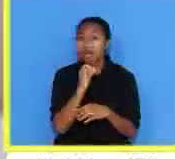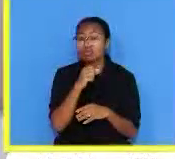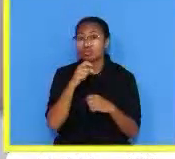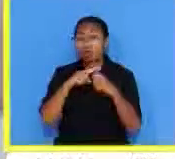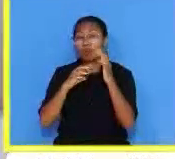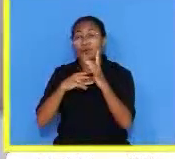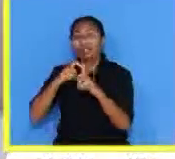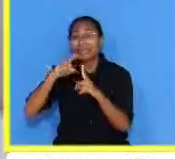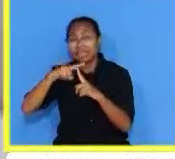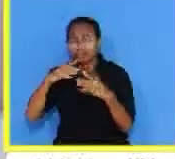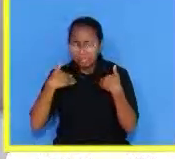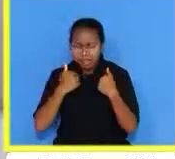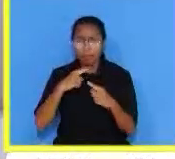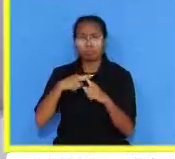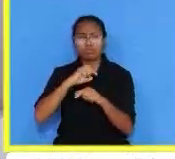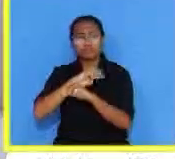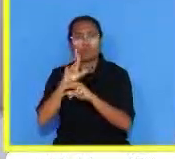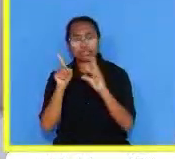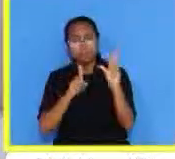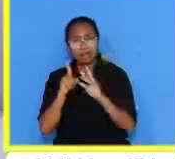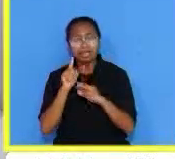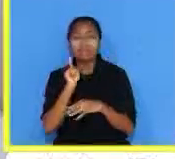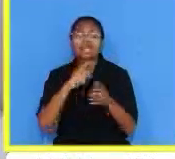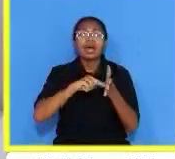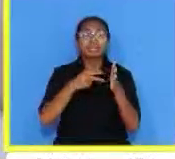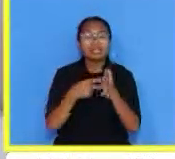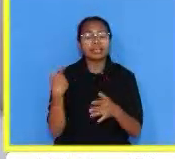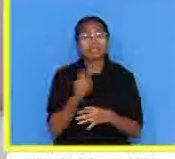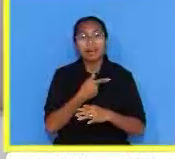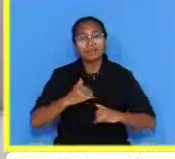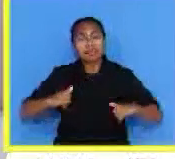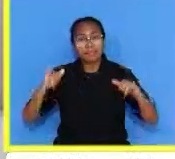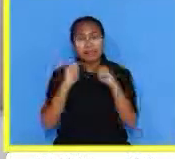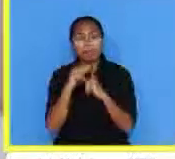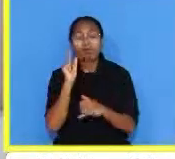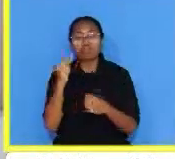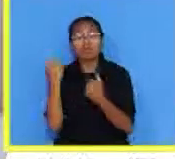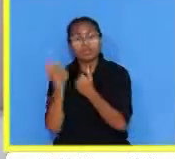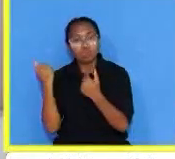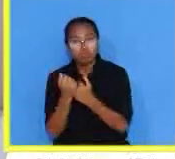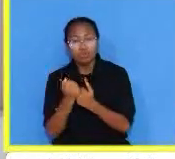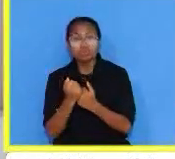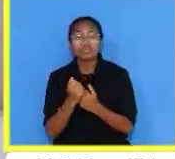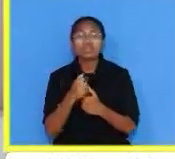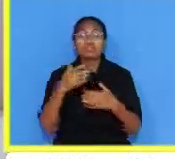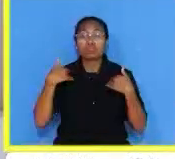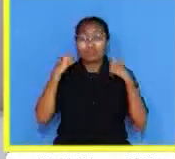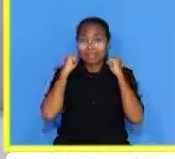komorbid juga pasti akan terkena. Jadi artinya kita bersama-sama mensukseskan yang tadi saya sebut,